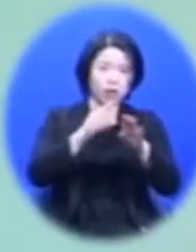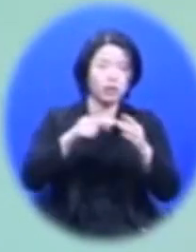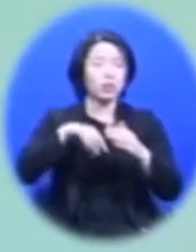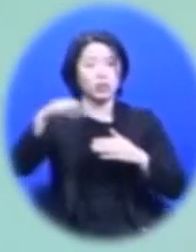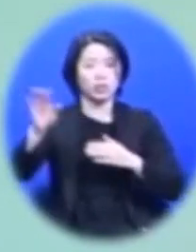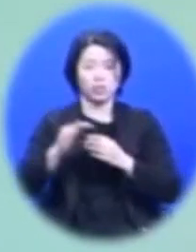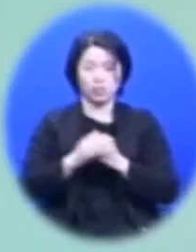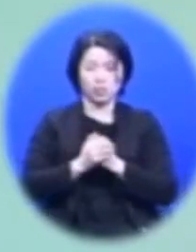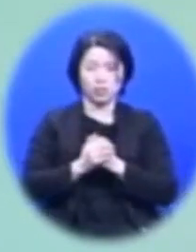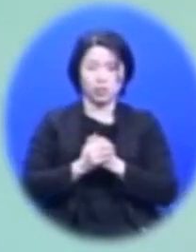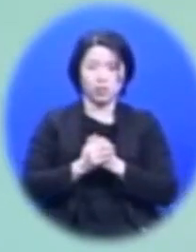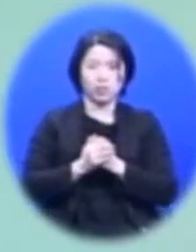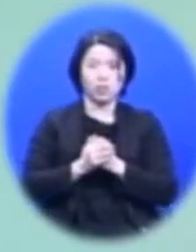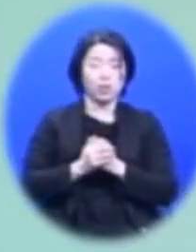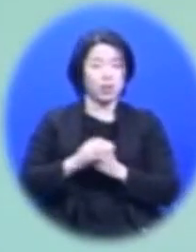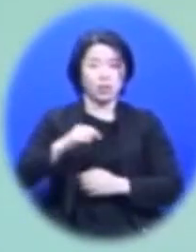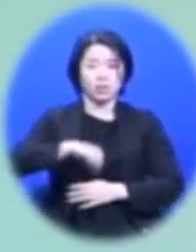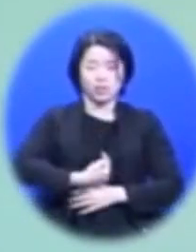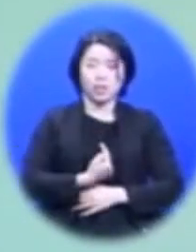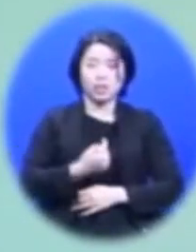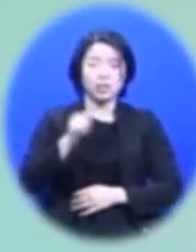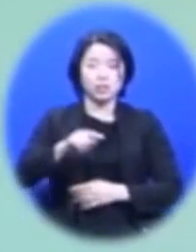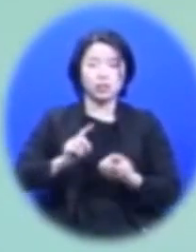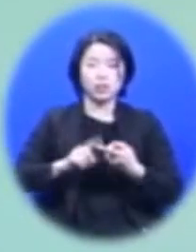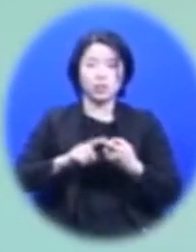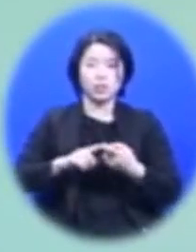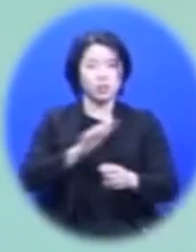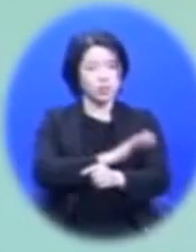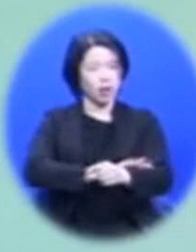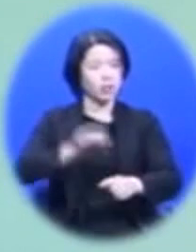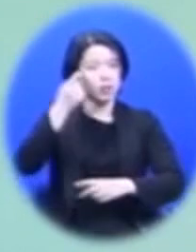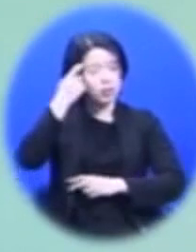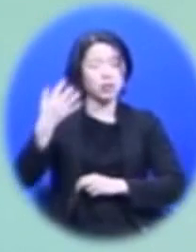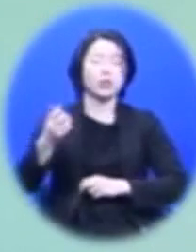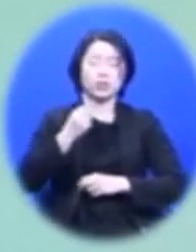나왔는지. 당신은 그걸 잘했다고 생각했어, 그때.